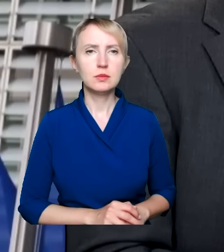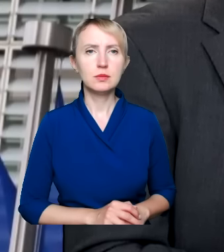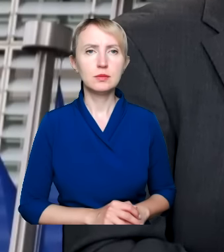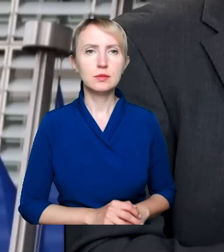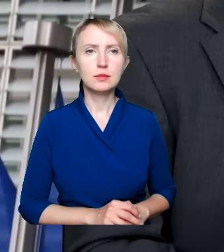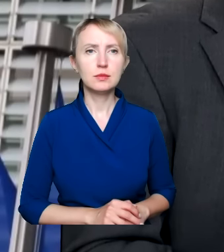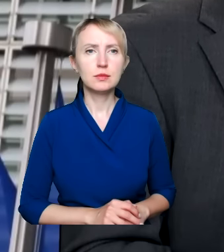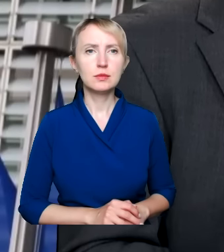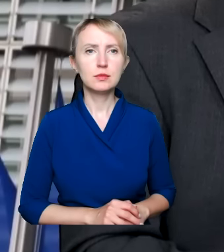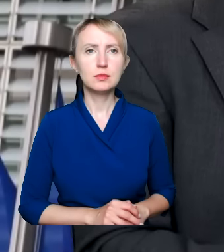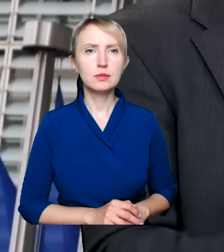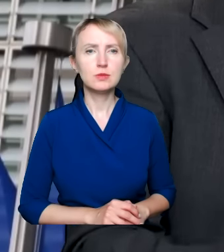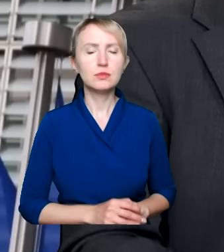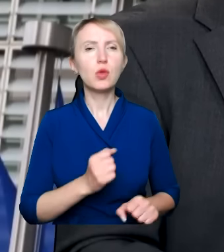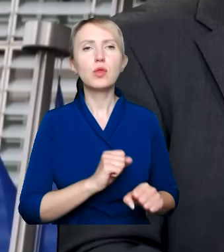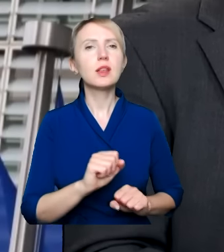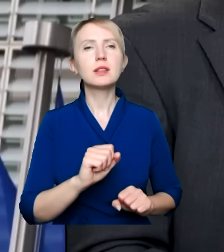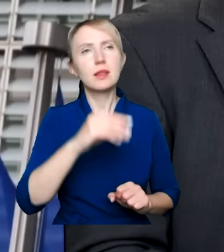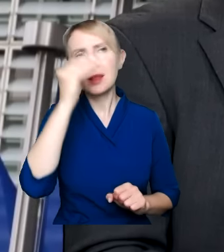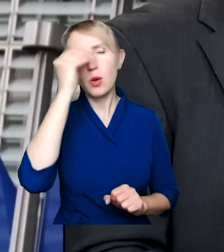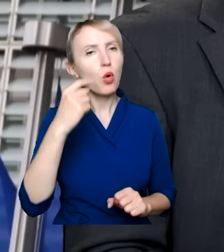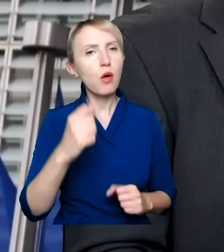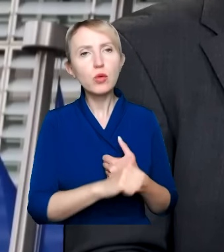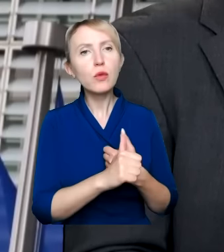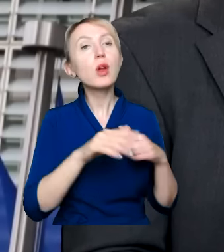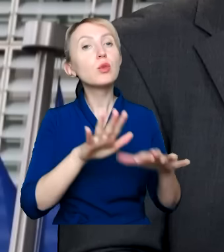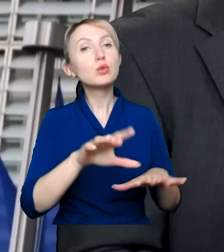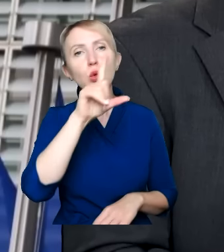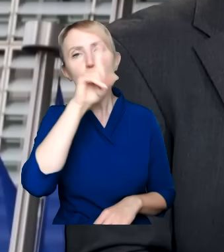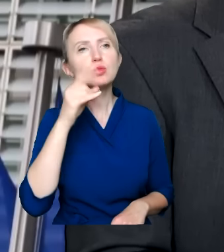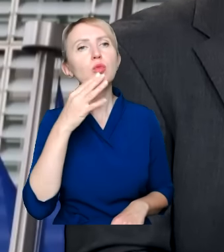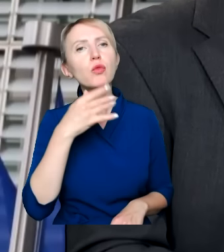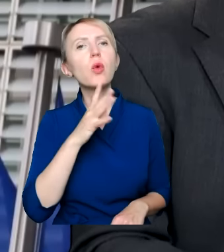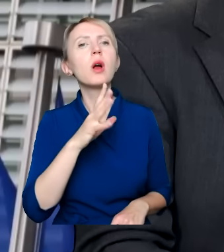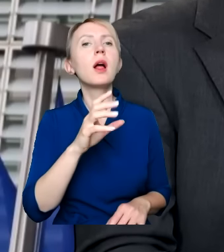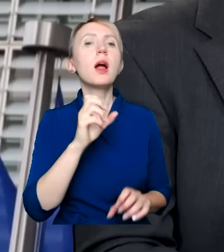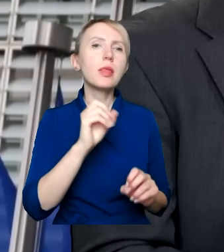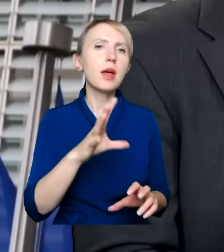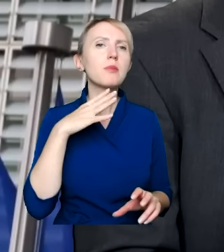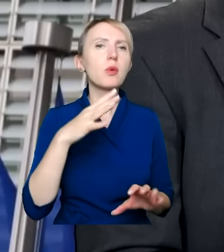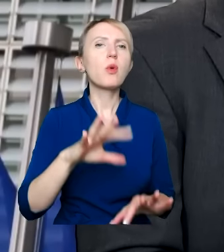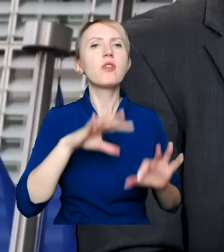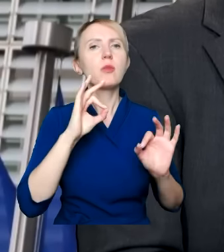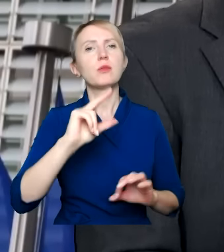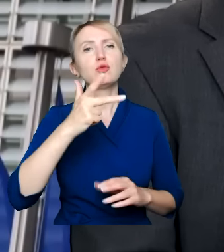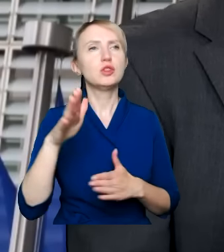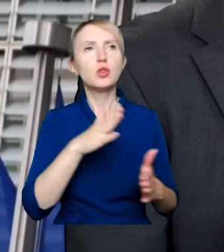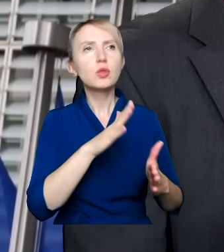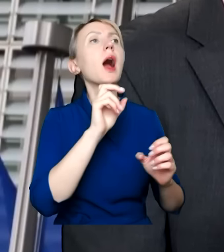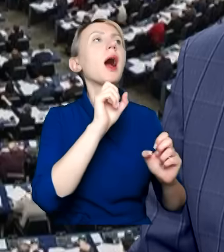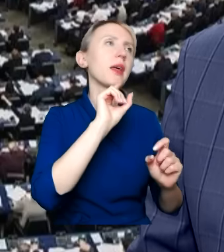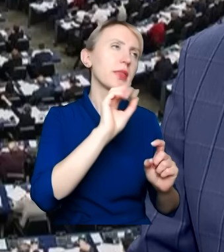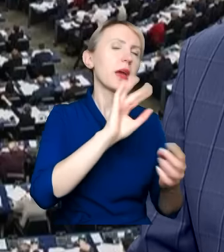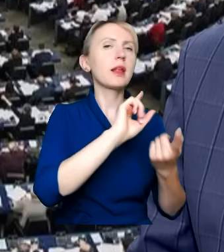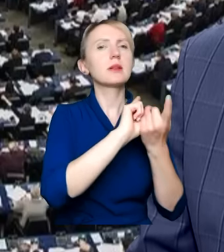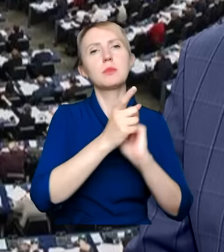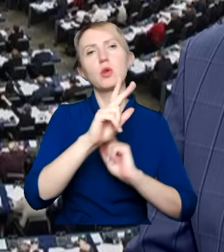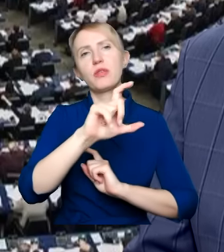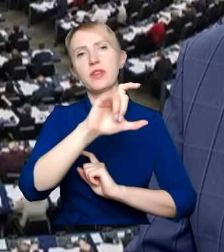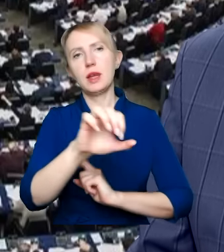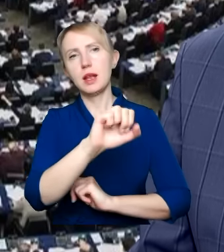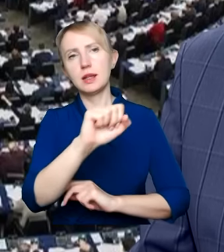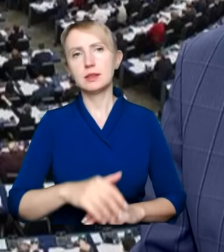żaden dowód w sensie naukowym ale jest sporo ludzi którzy mówią że tak głosowałem na trzecią drogę a teraz głosuje na konfederację tu należałoby